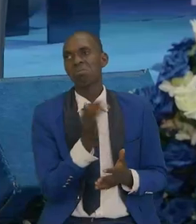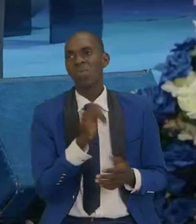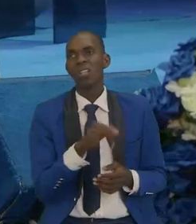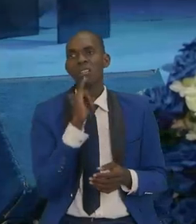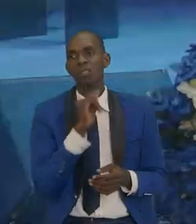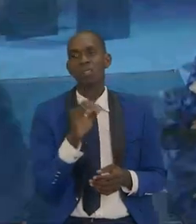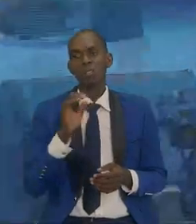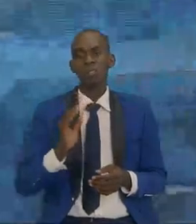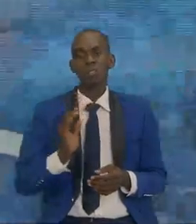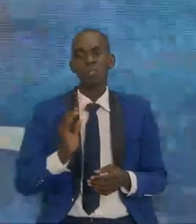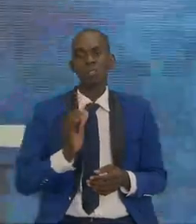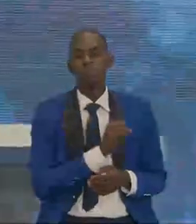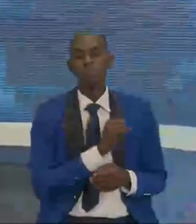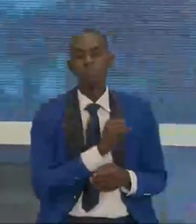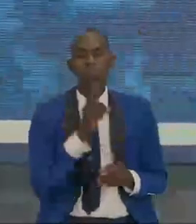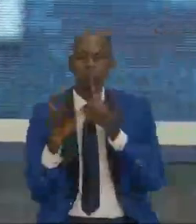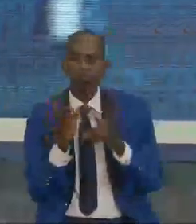Ça, c'est Paul qui parle, non?